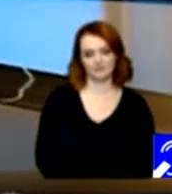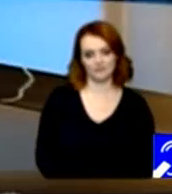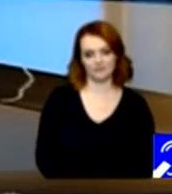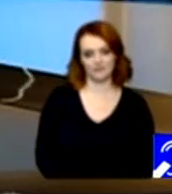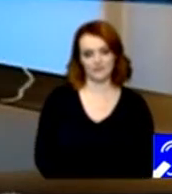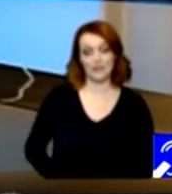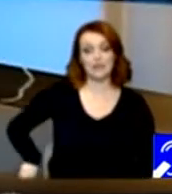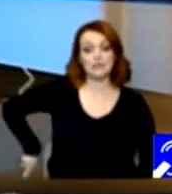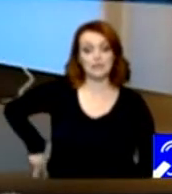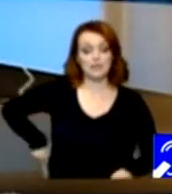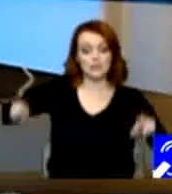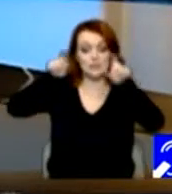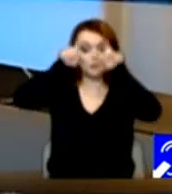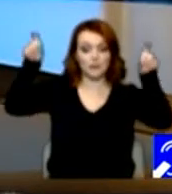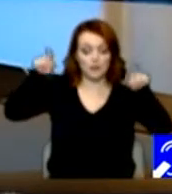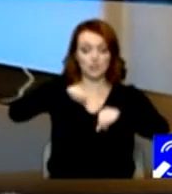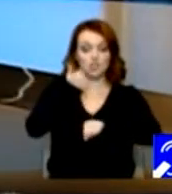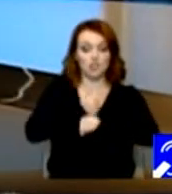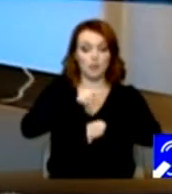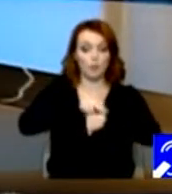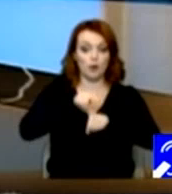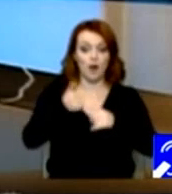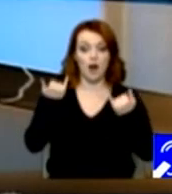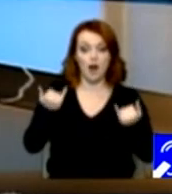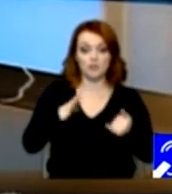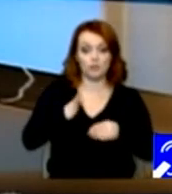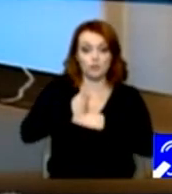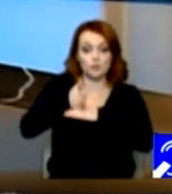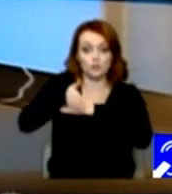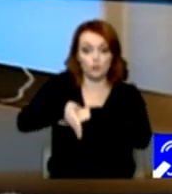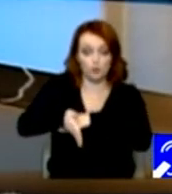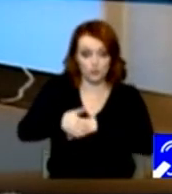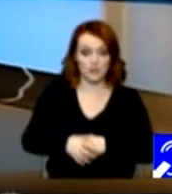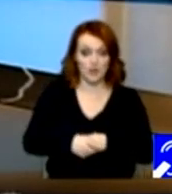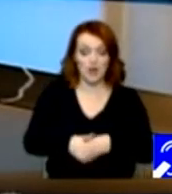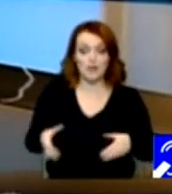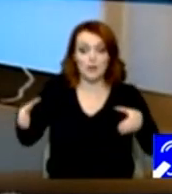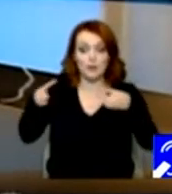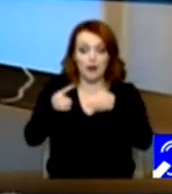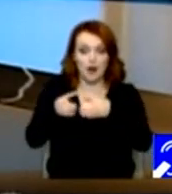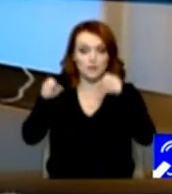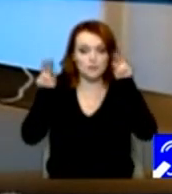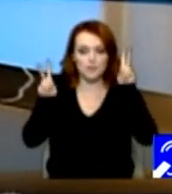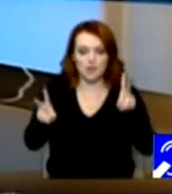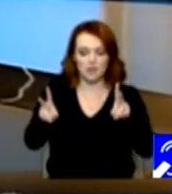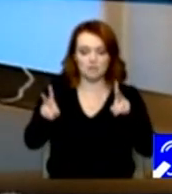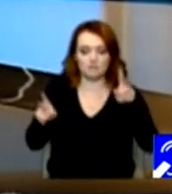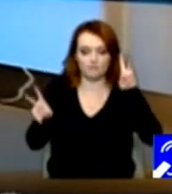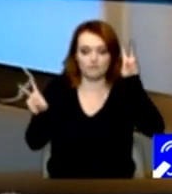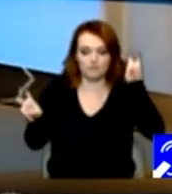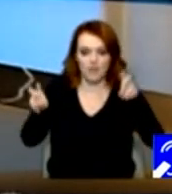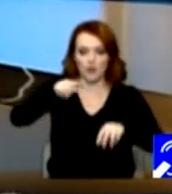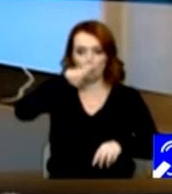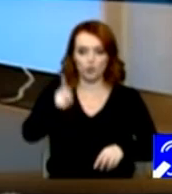șeful Inspectoratului general al politiei a fost astăzi în vizită la brigada cu destinație specială fulger la vrut să afle